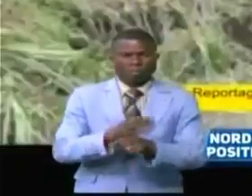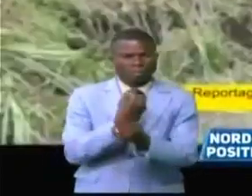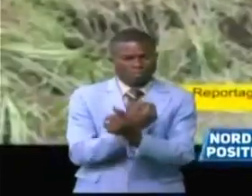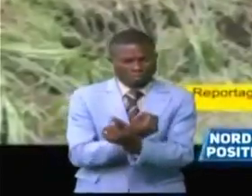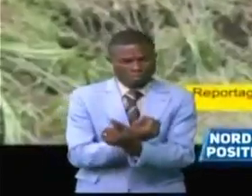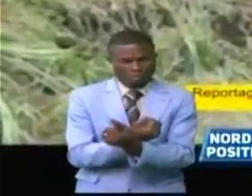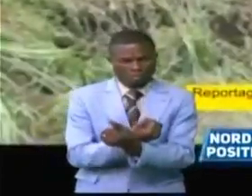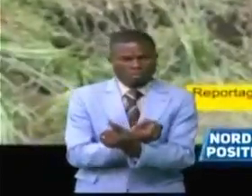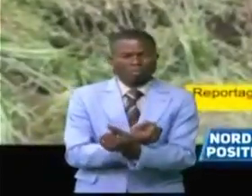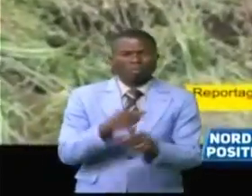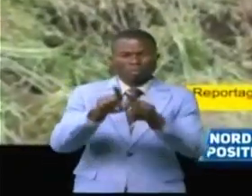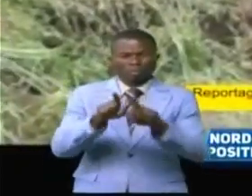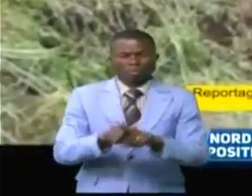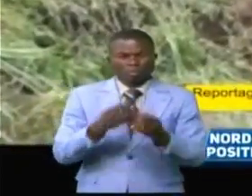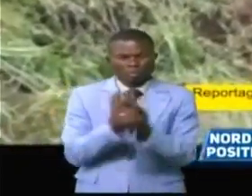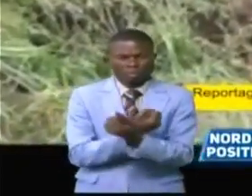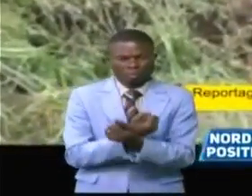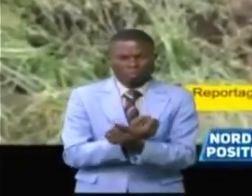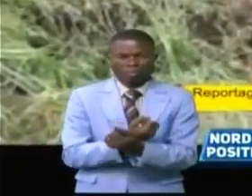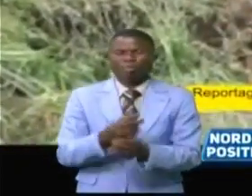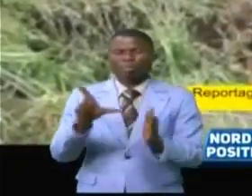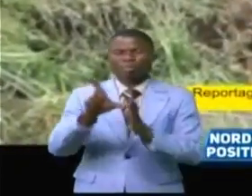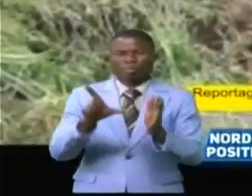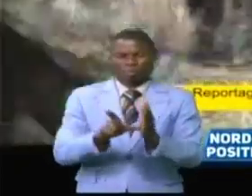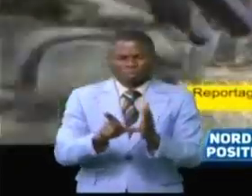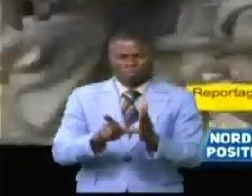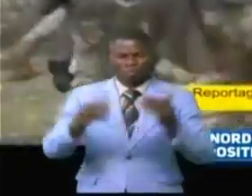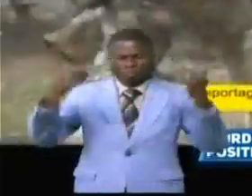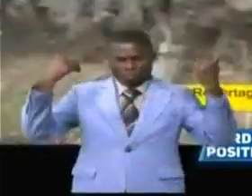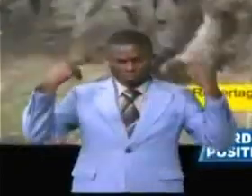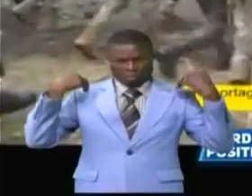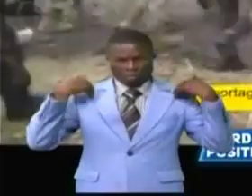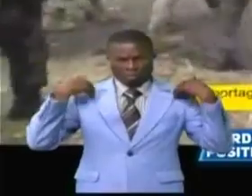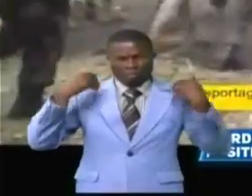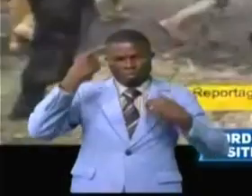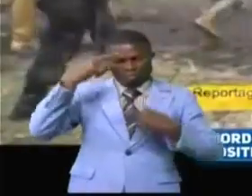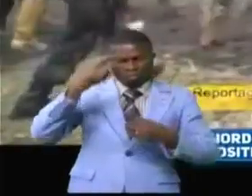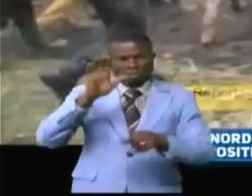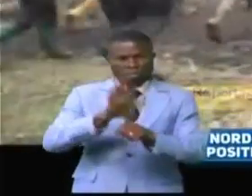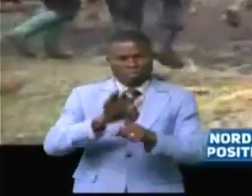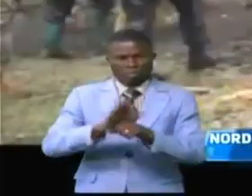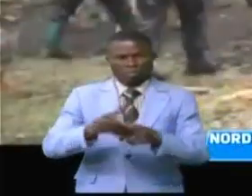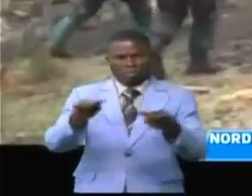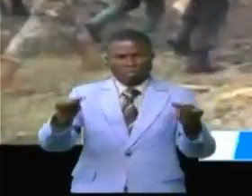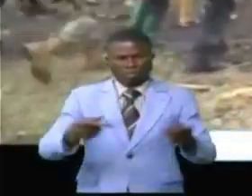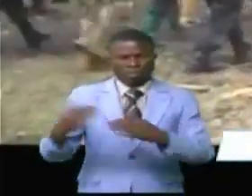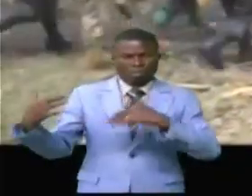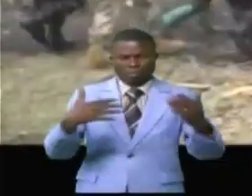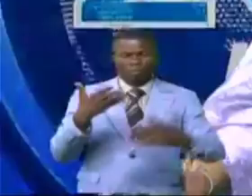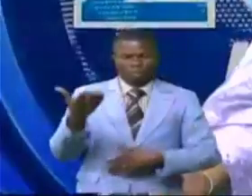discipline, mais aussi le respect des instructions de la hiérarchie sur différentes lignes du front.